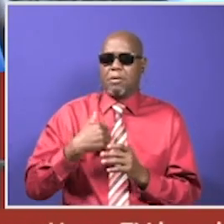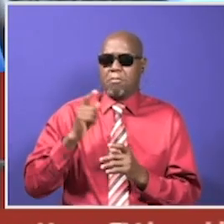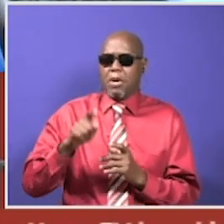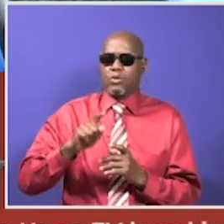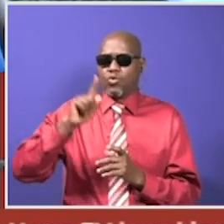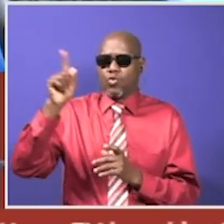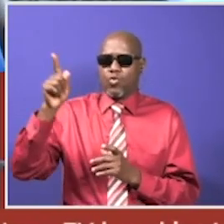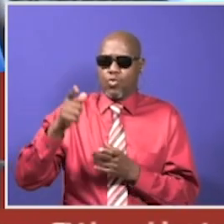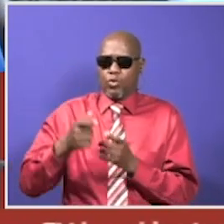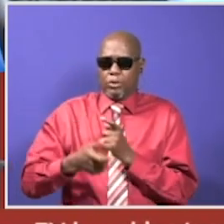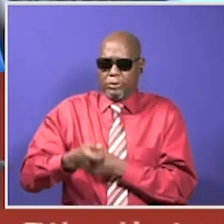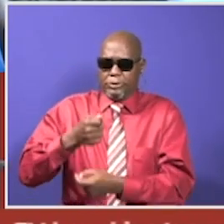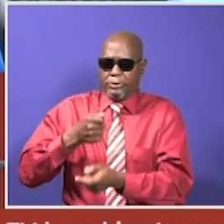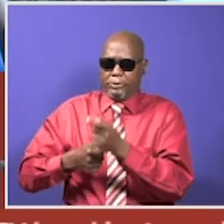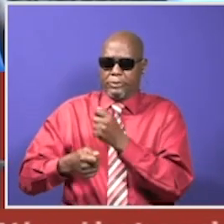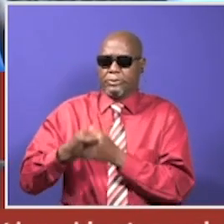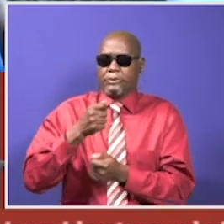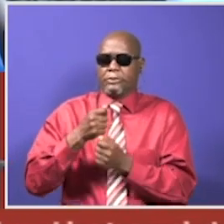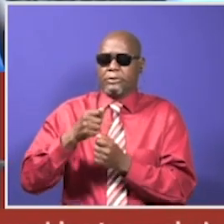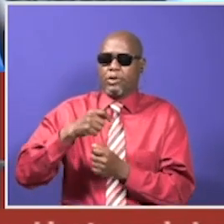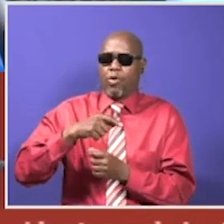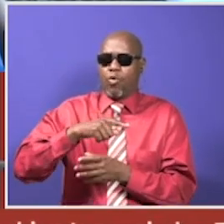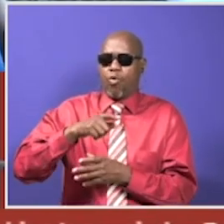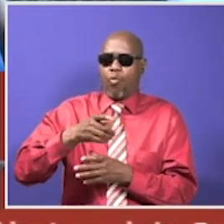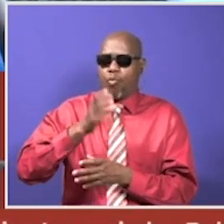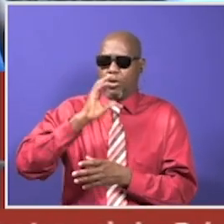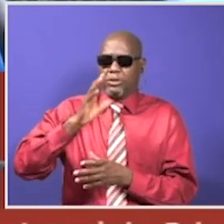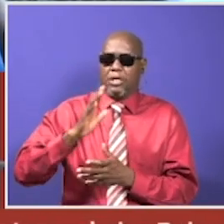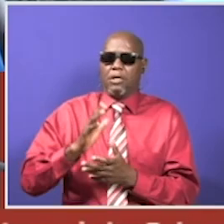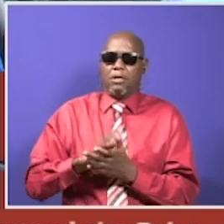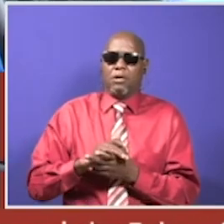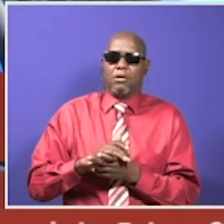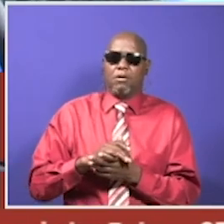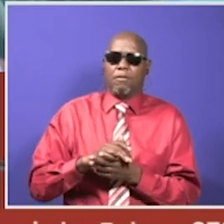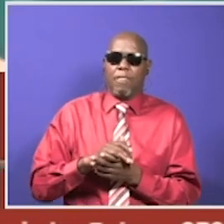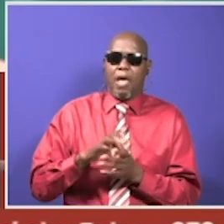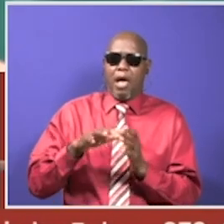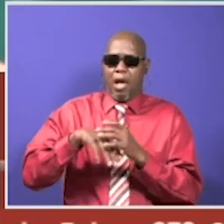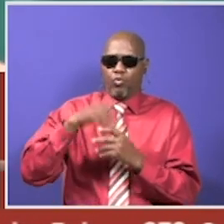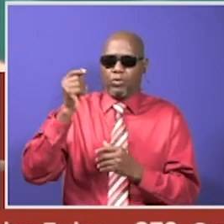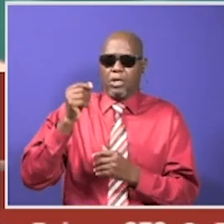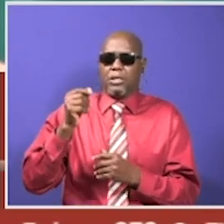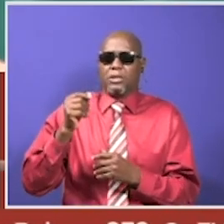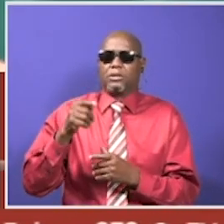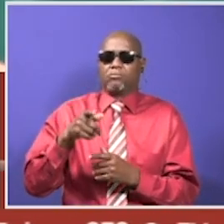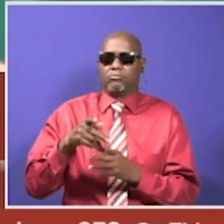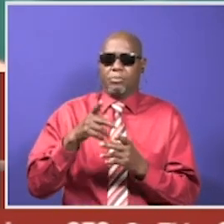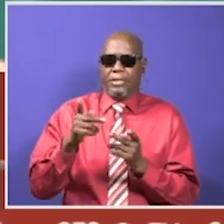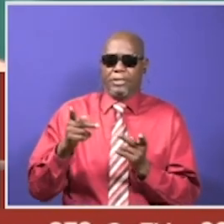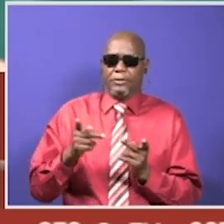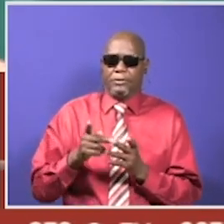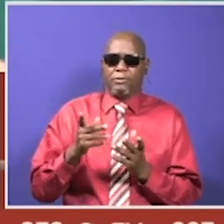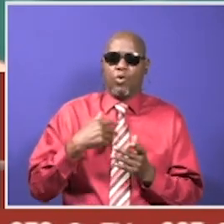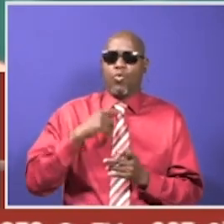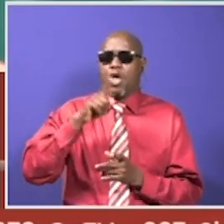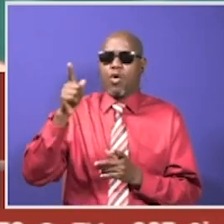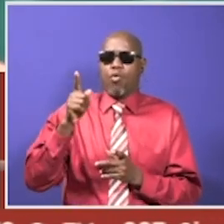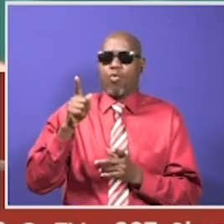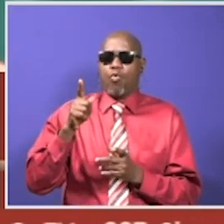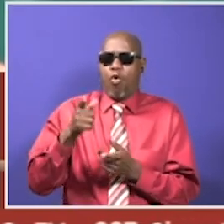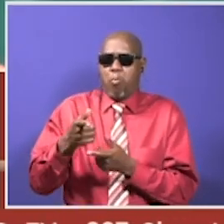visima vilivyo nje ya taasisi hiyo. Harvest water, because we usually go to the borehole, and putting in